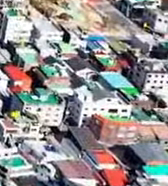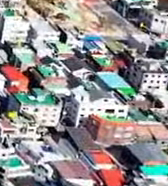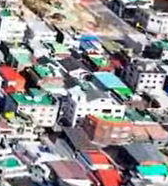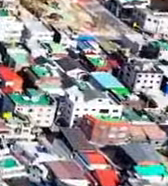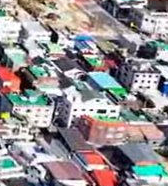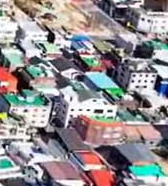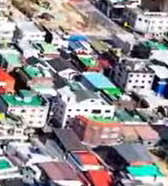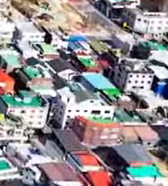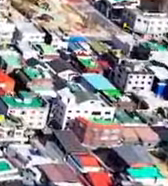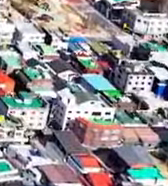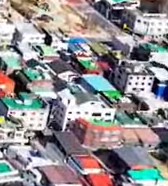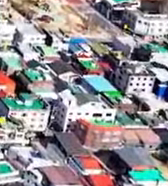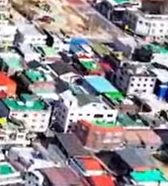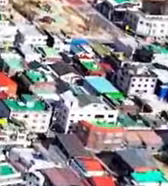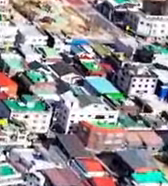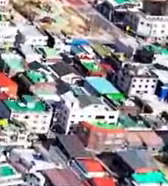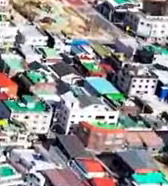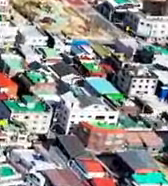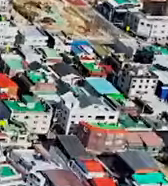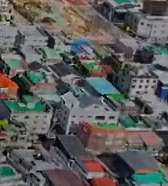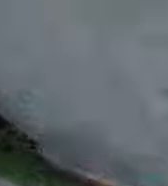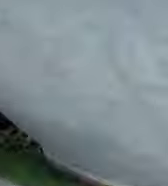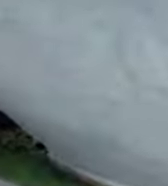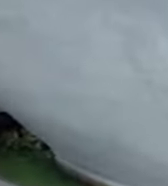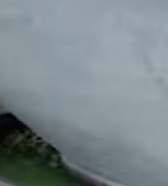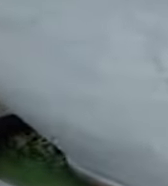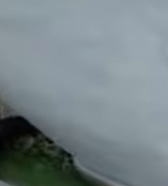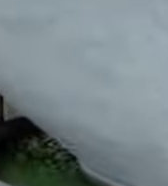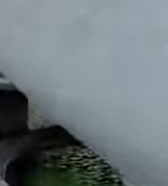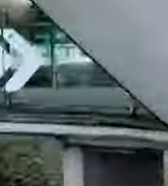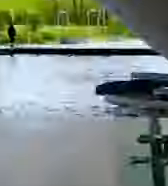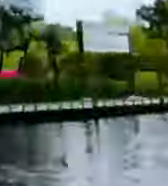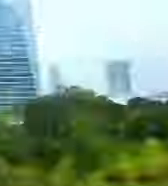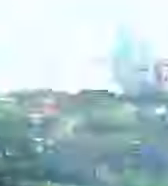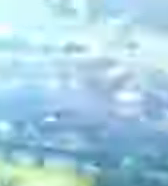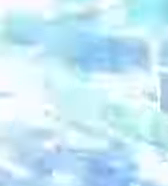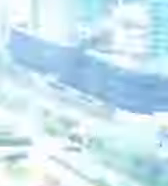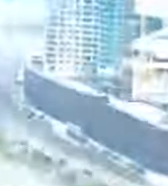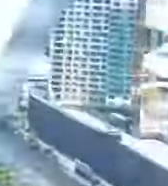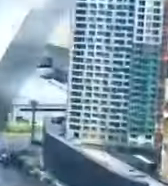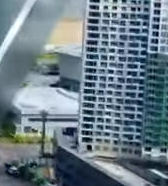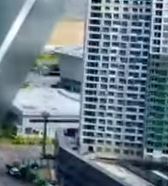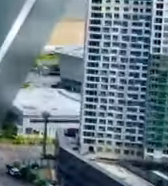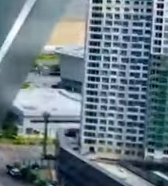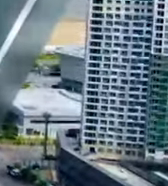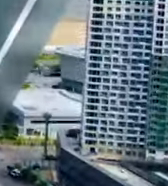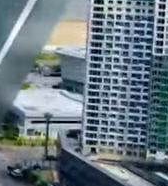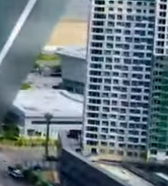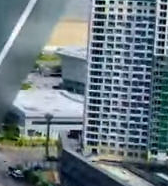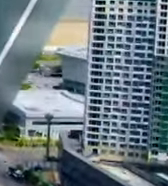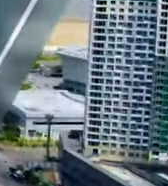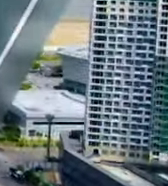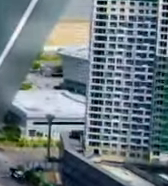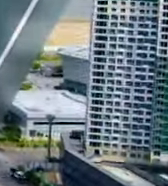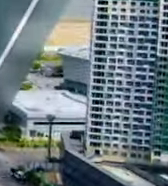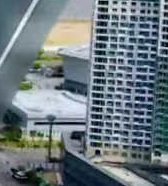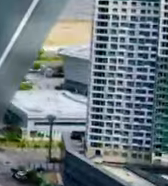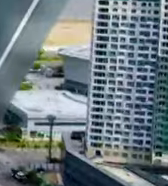대구 7.5%. 사전투표가 낮았던 대구는 지금 본투표율이 다른 지역보다 높군요.